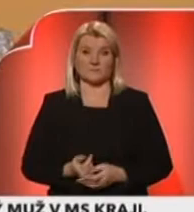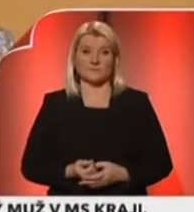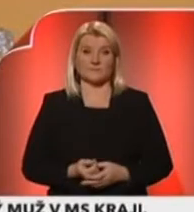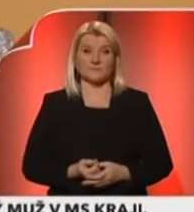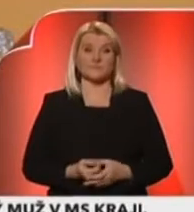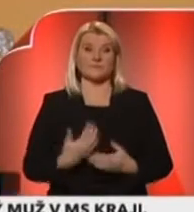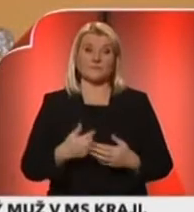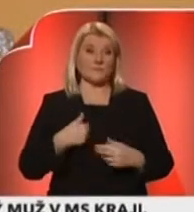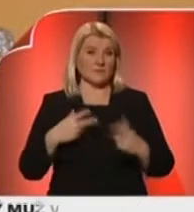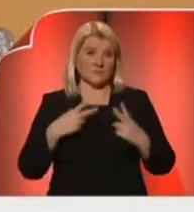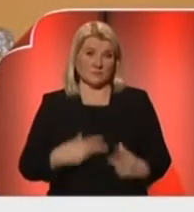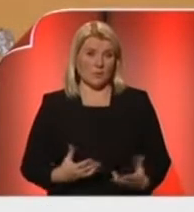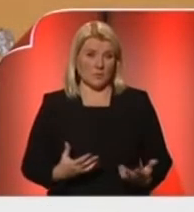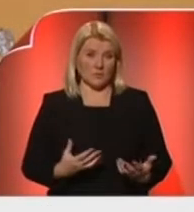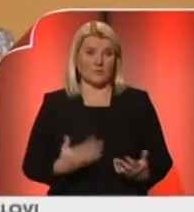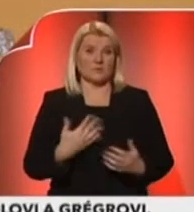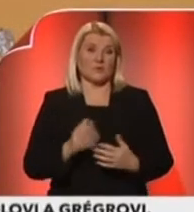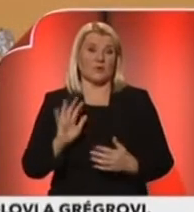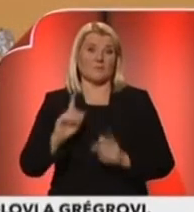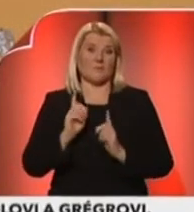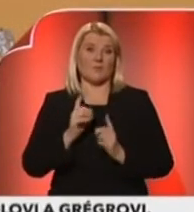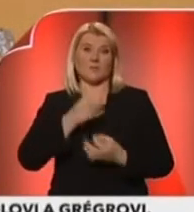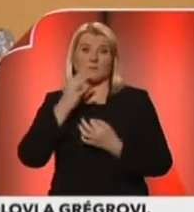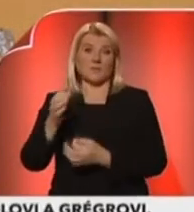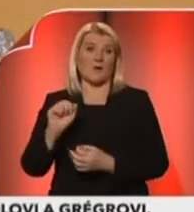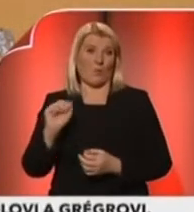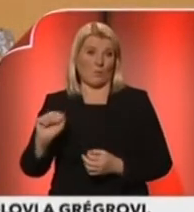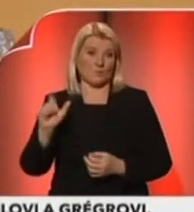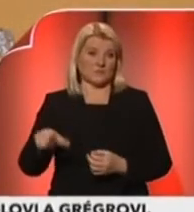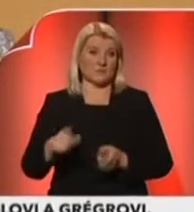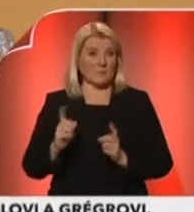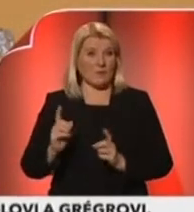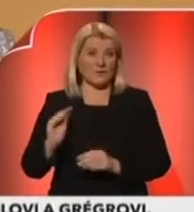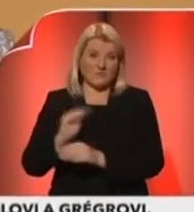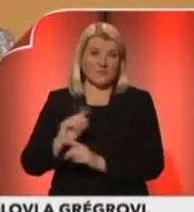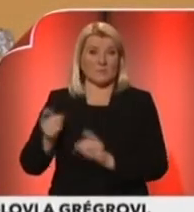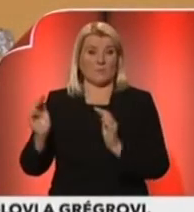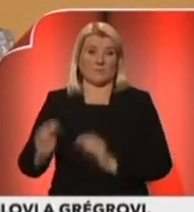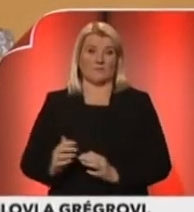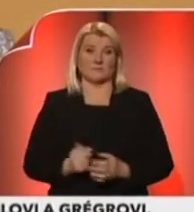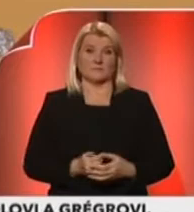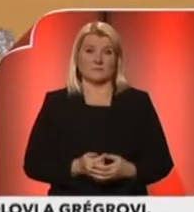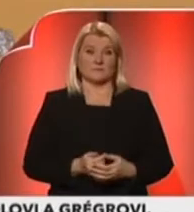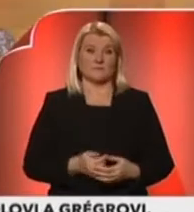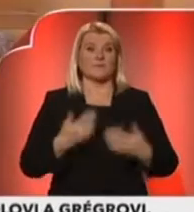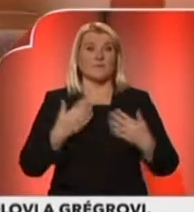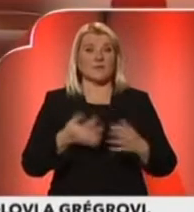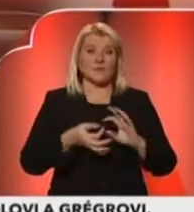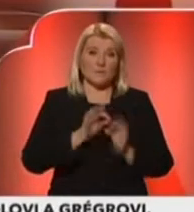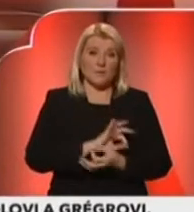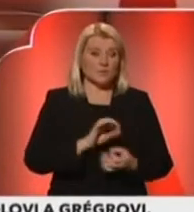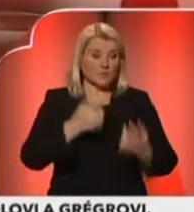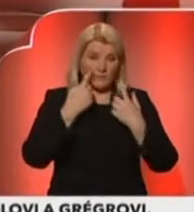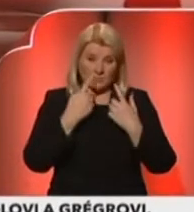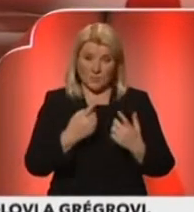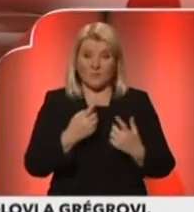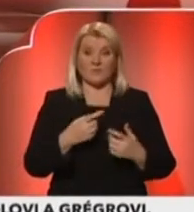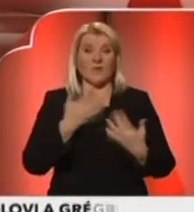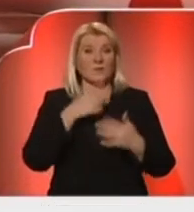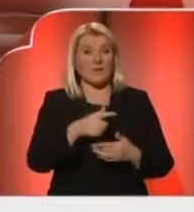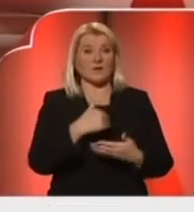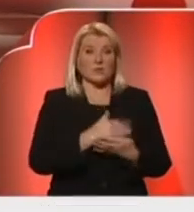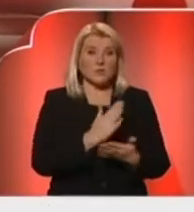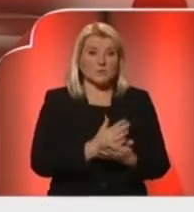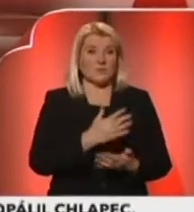My jsme spokojeni, to je otázka pro komunisty, jestli by měli mít víc nebo měli mít méně. Když se teď podrobněji podíváme taky na to, jak si